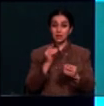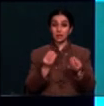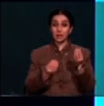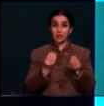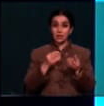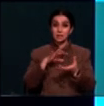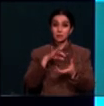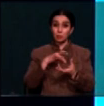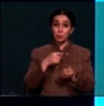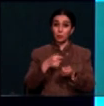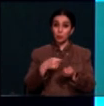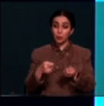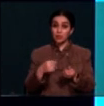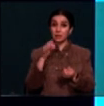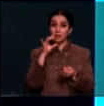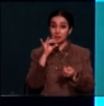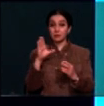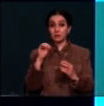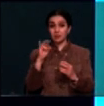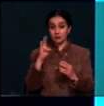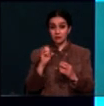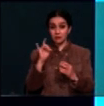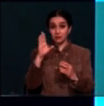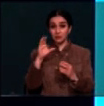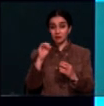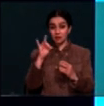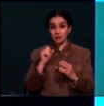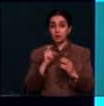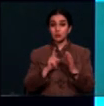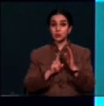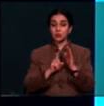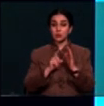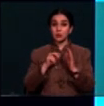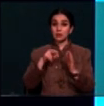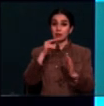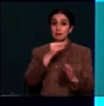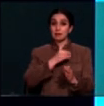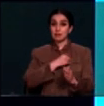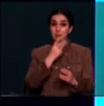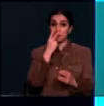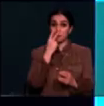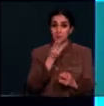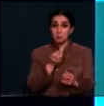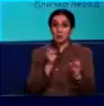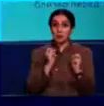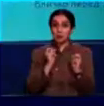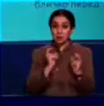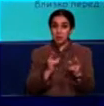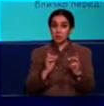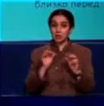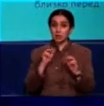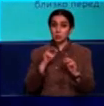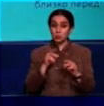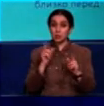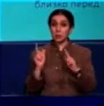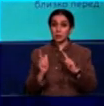покер. В это время княгиня Вера хотела подняться было на террасу, посмотреть, как идет подготовление